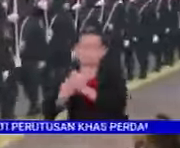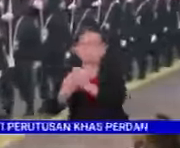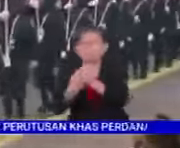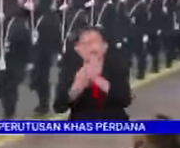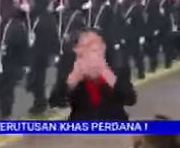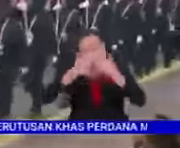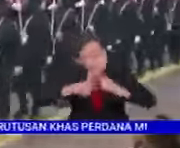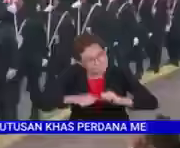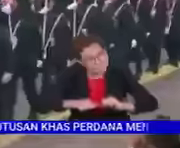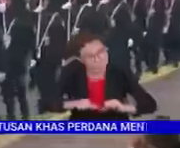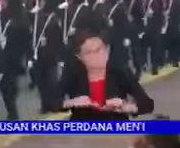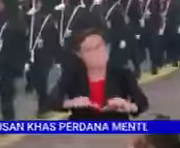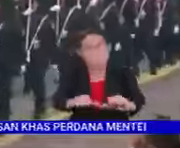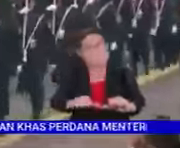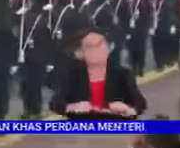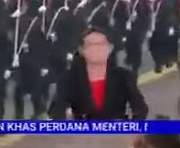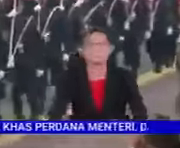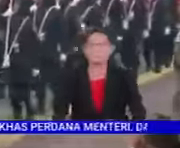yang berkekalan.